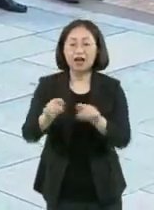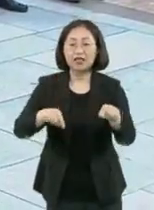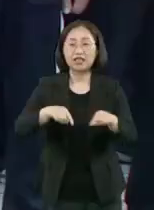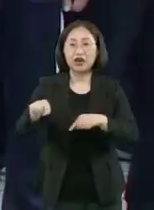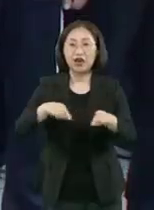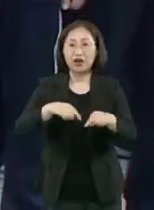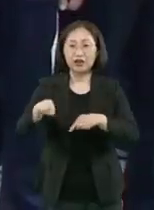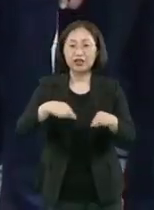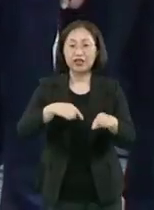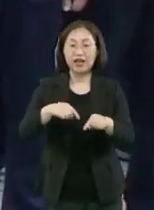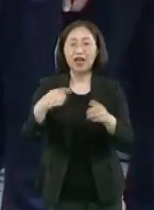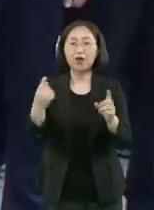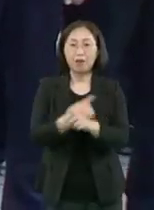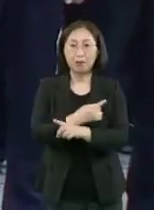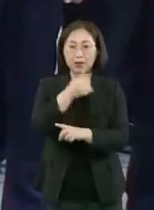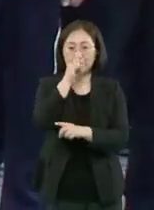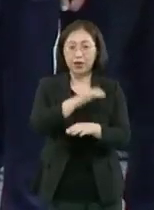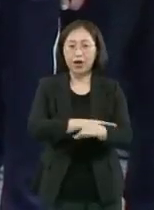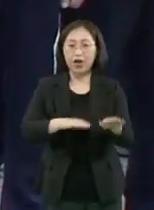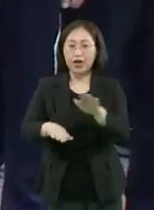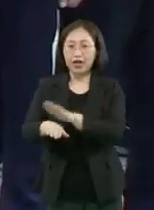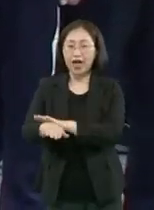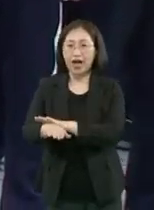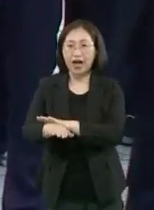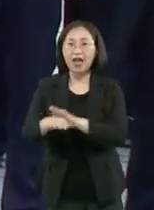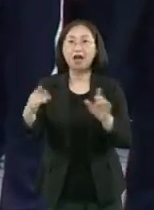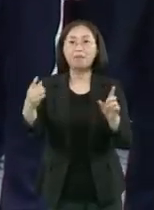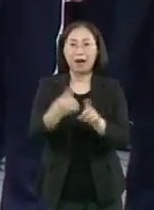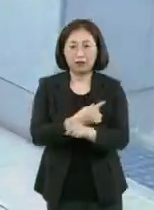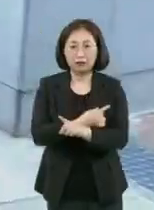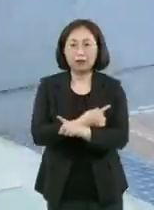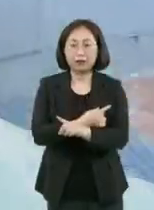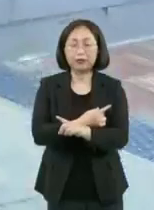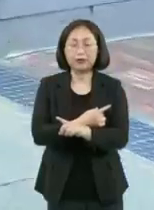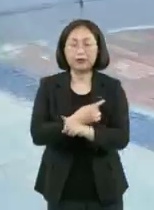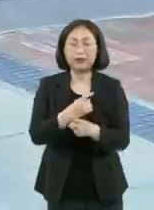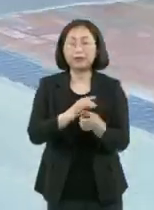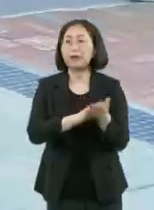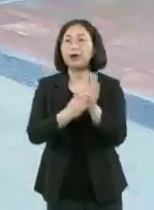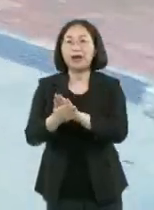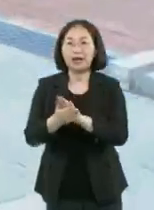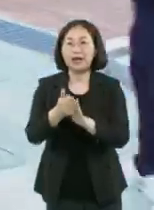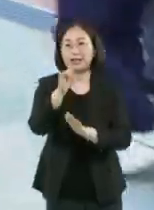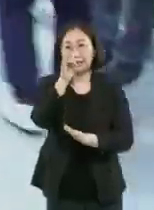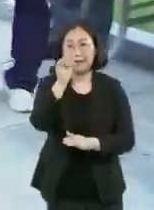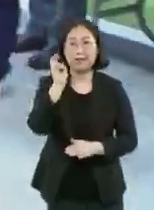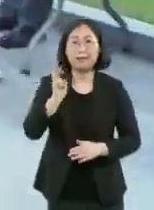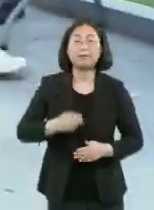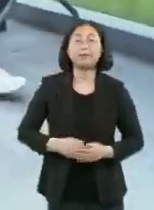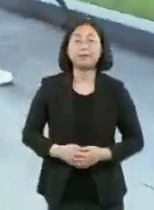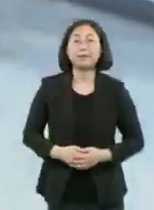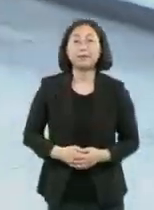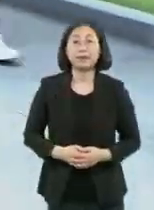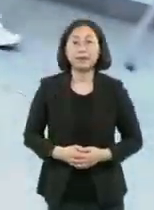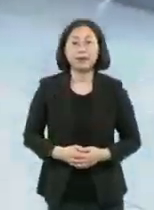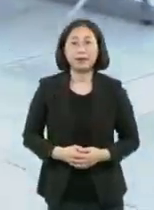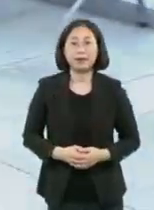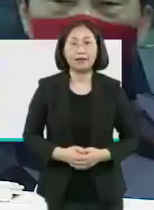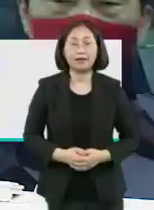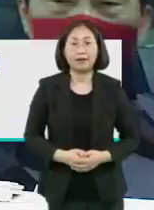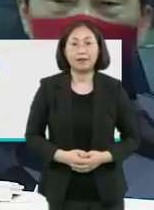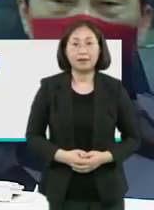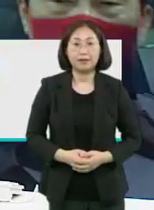재편이 예상돼 여야 모두 정계 개편 움직임이 급물살을 탈 전망입니다. TJB 노동현입니다.